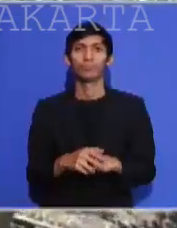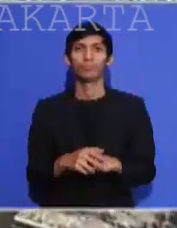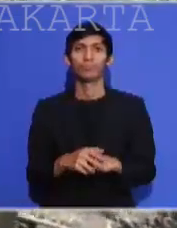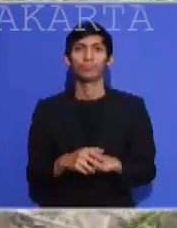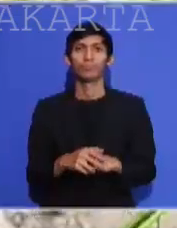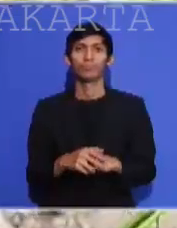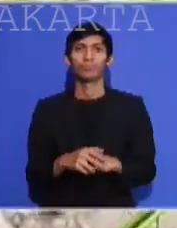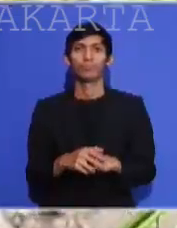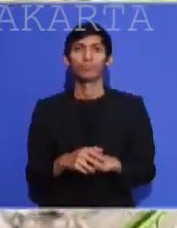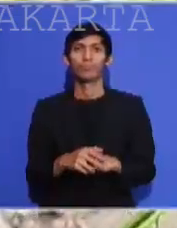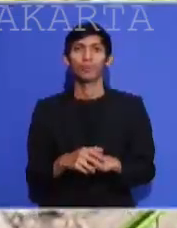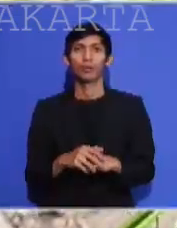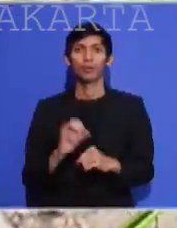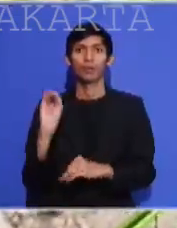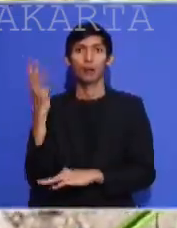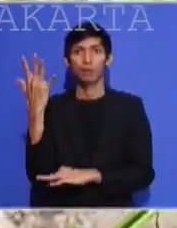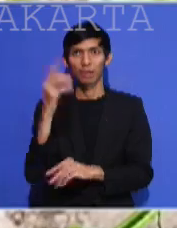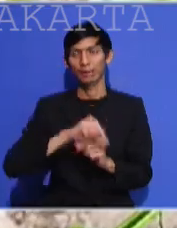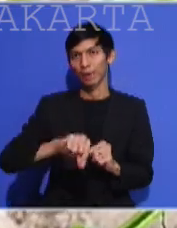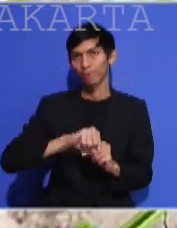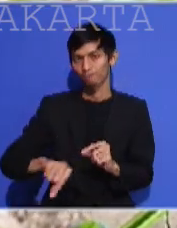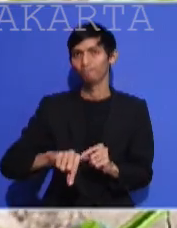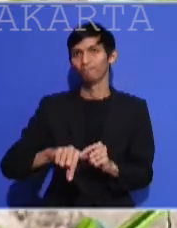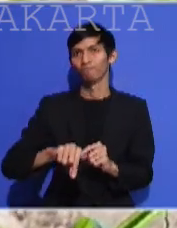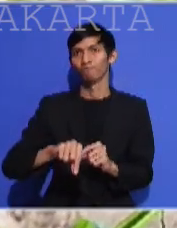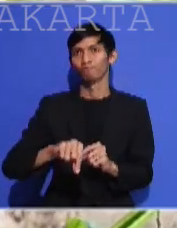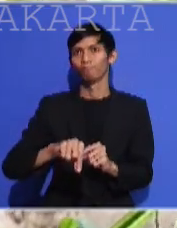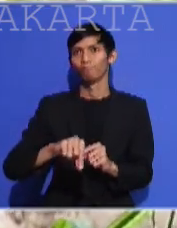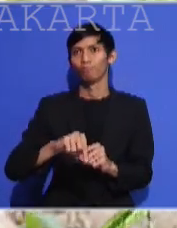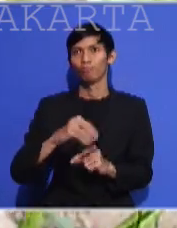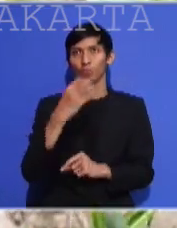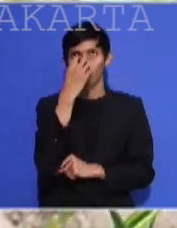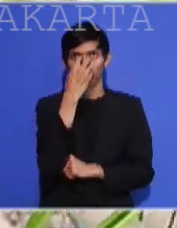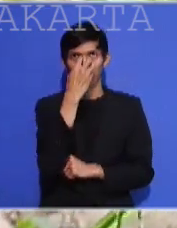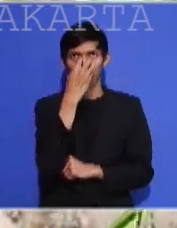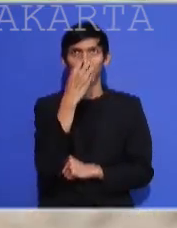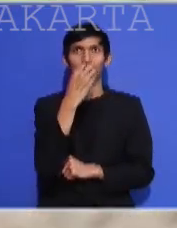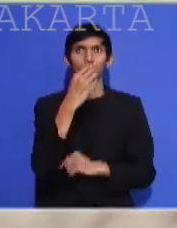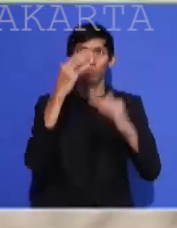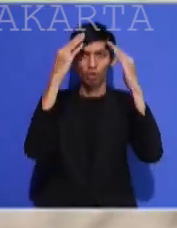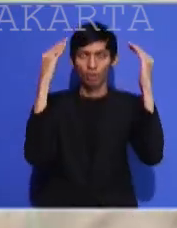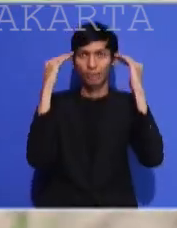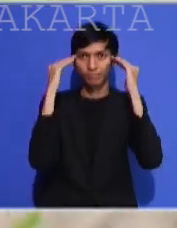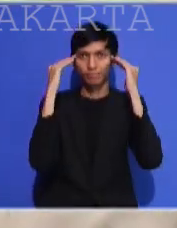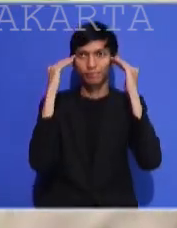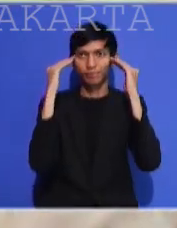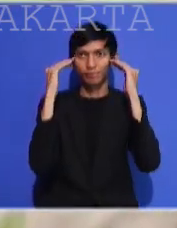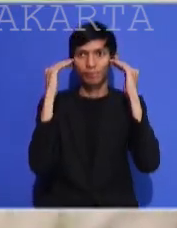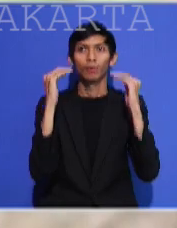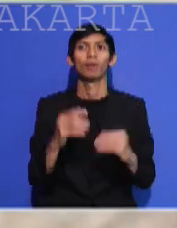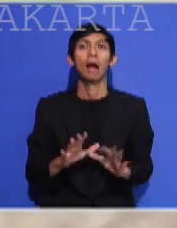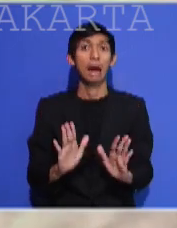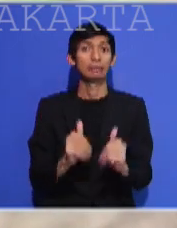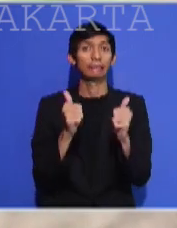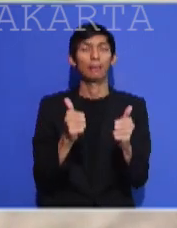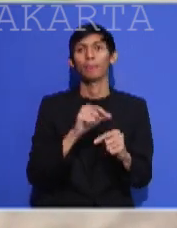Saking sakathahing jinis taneman olah tetanen ingkang wonten, taneman tomat dados pilihanipun kadang tani. Kejawi pawadan asil panen